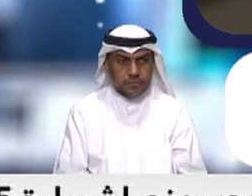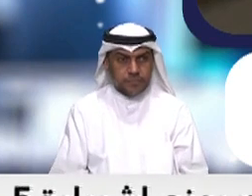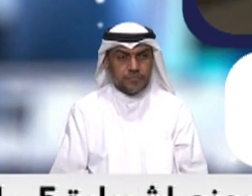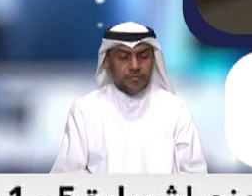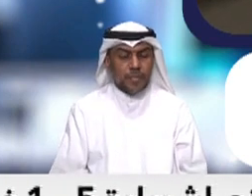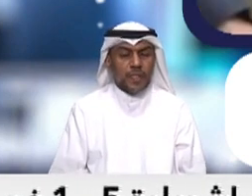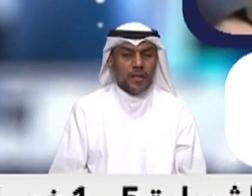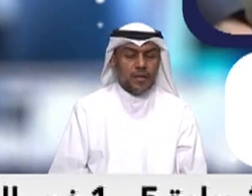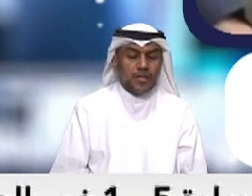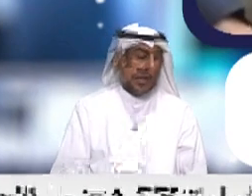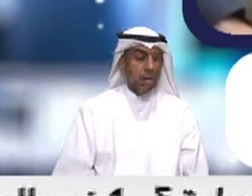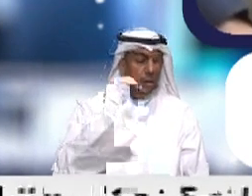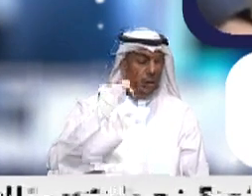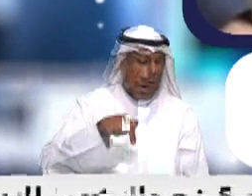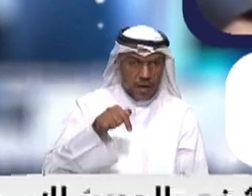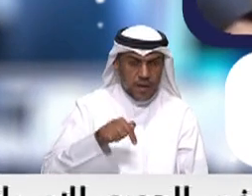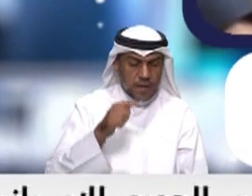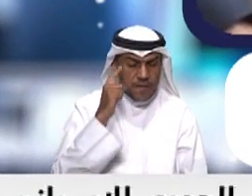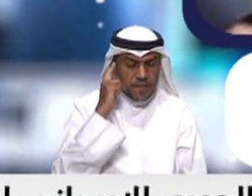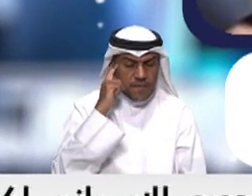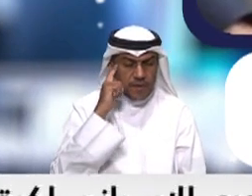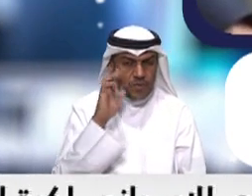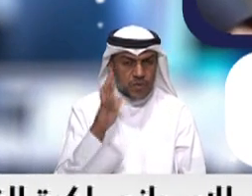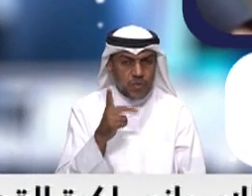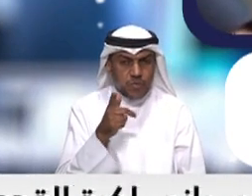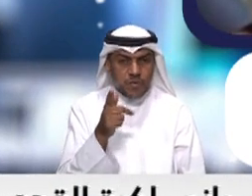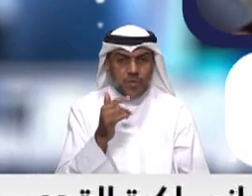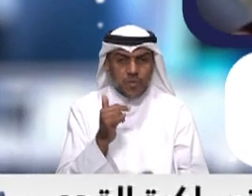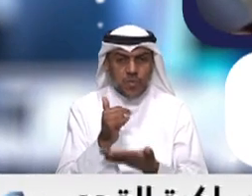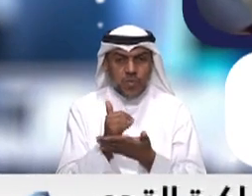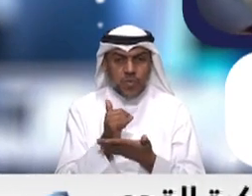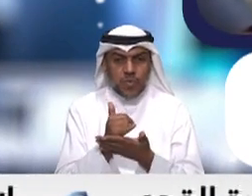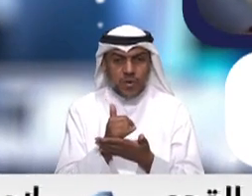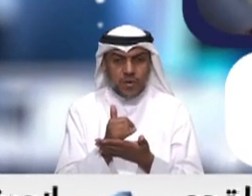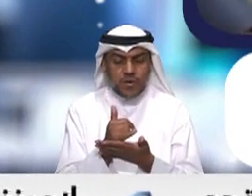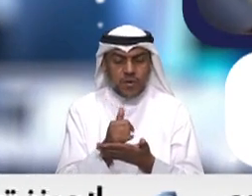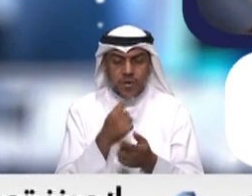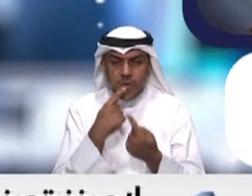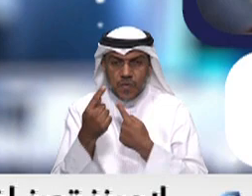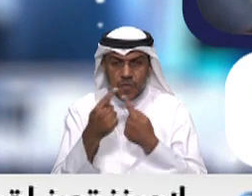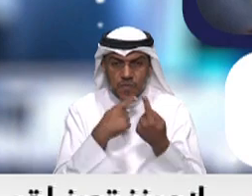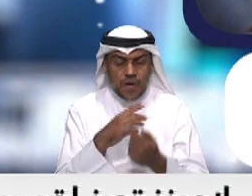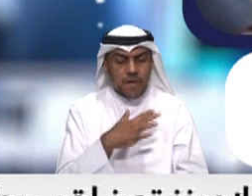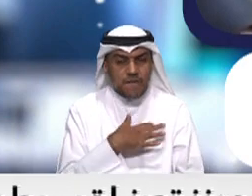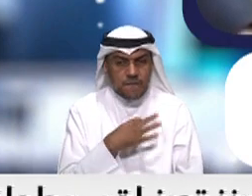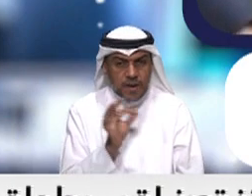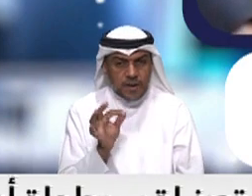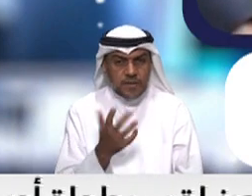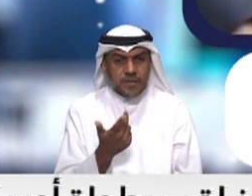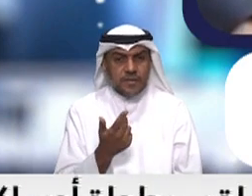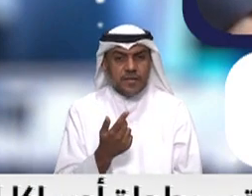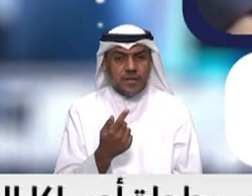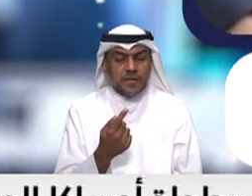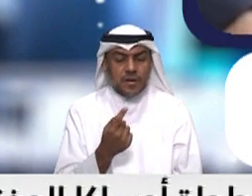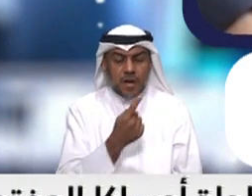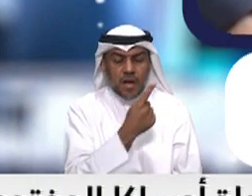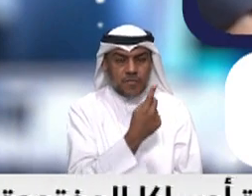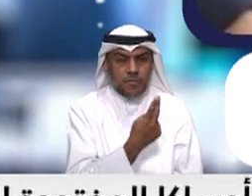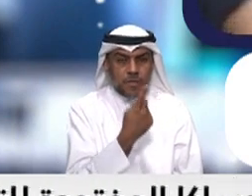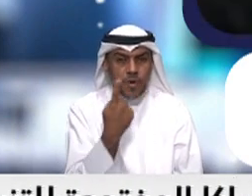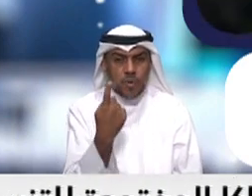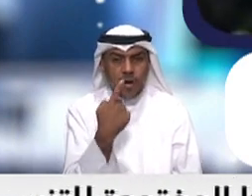البرلمان الإيراني على أنه مستعد للتفاوض مع فرنسا حول تطبيق القرار